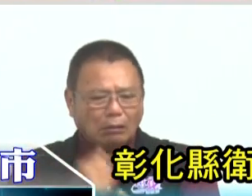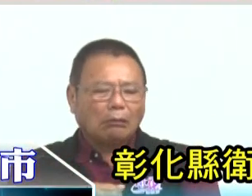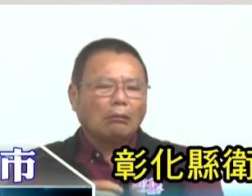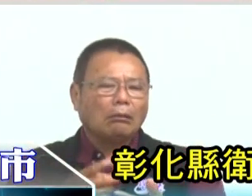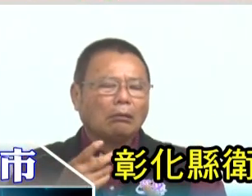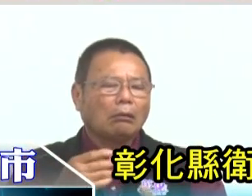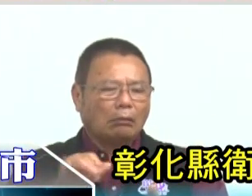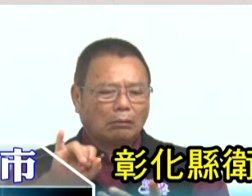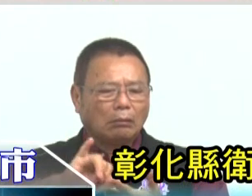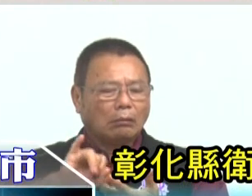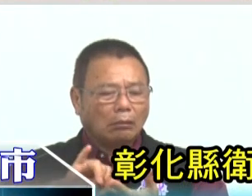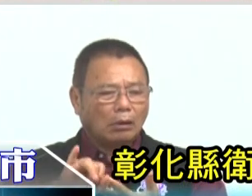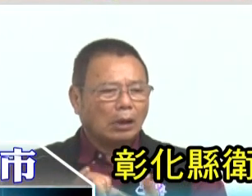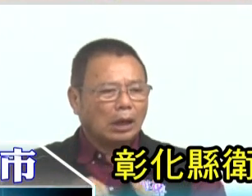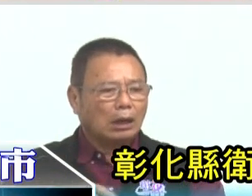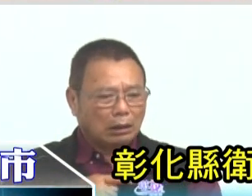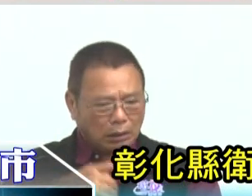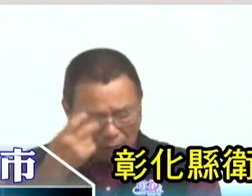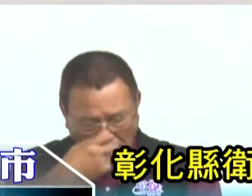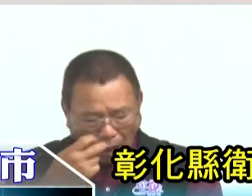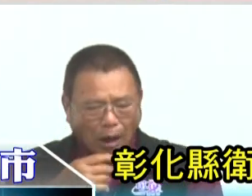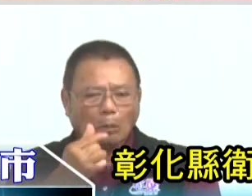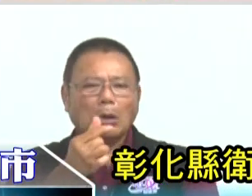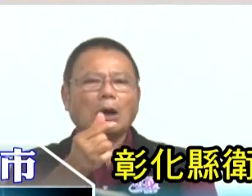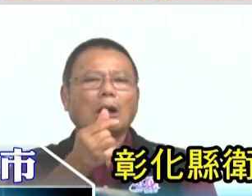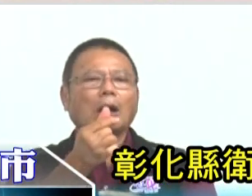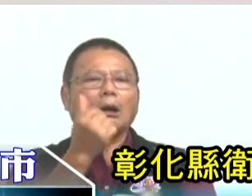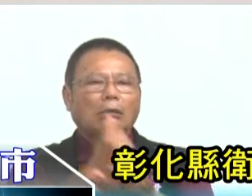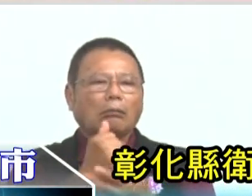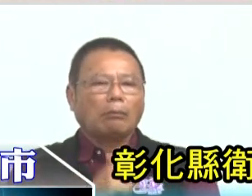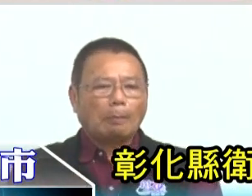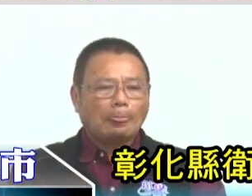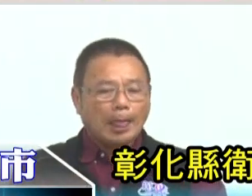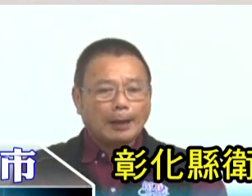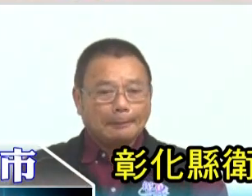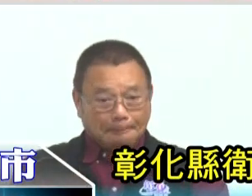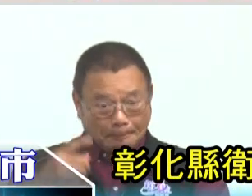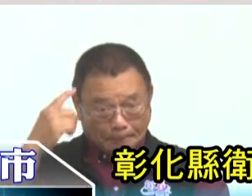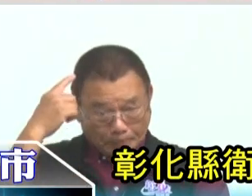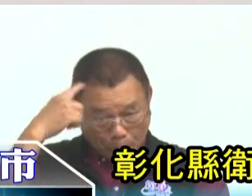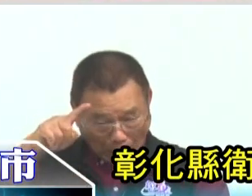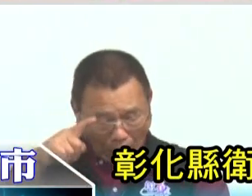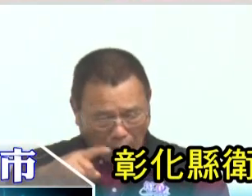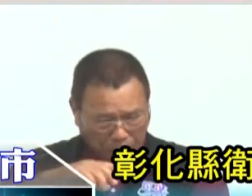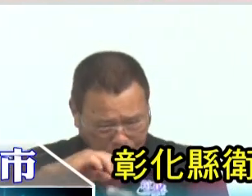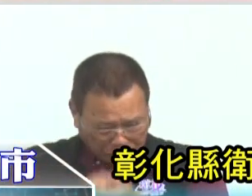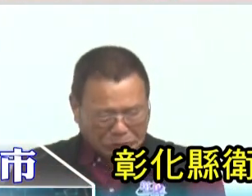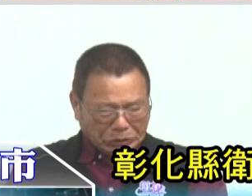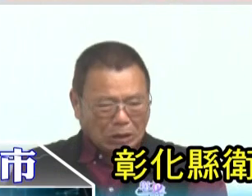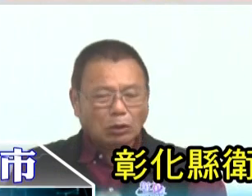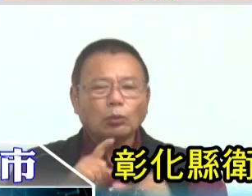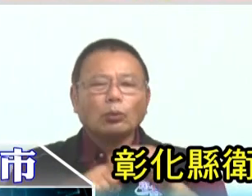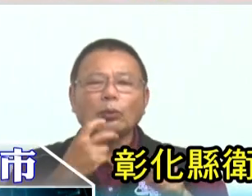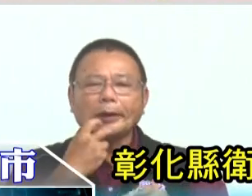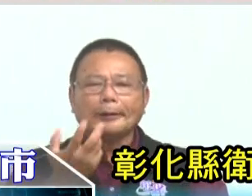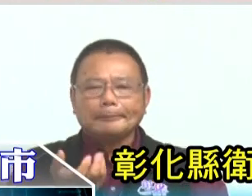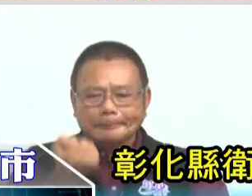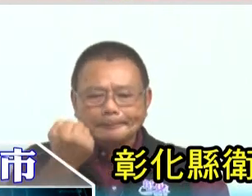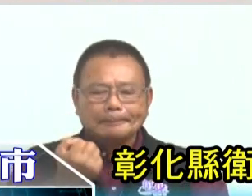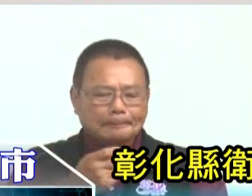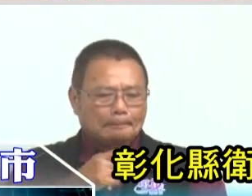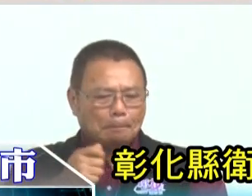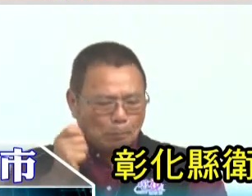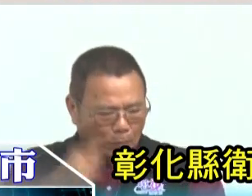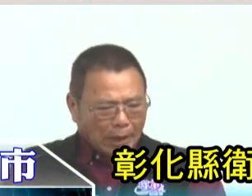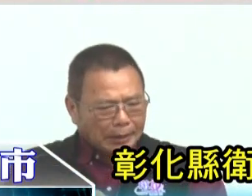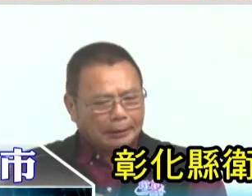上她检验结果我们刚刚知道也是阳性，啊，这个是等待明天中央来做判定，所以我们研判这个家族其实会